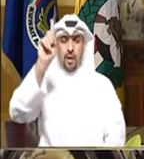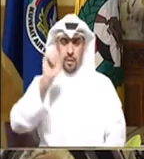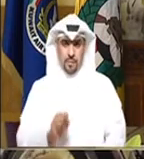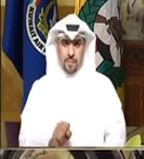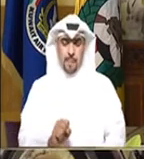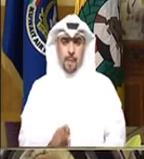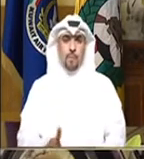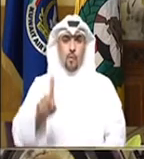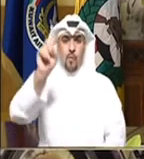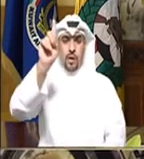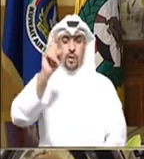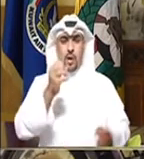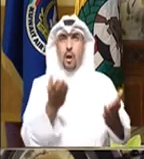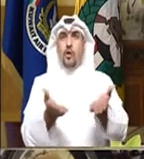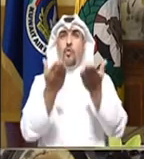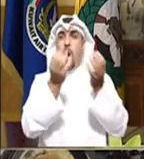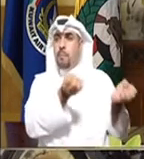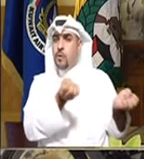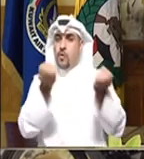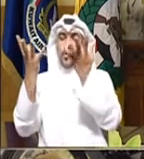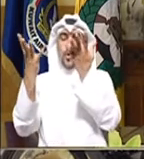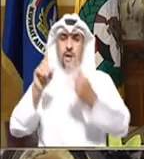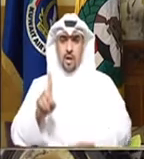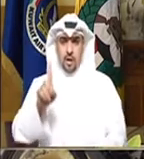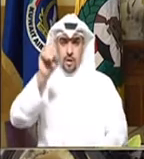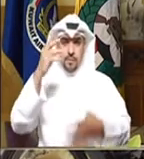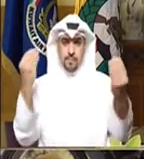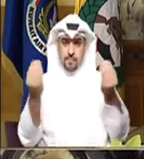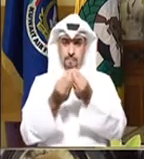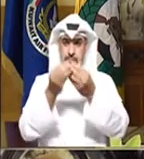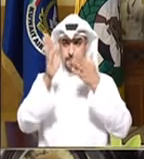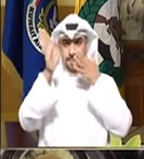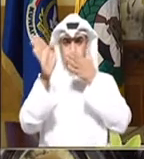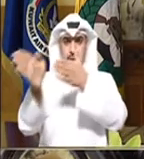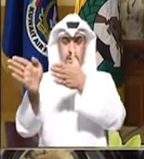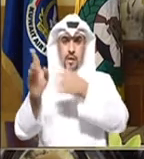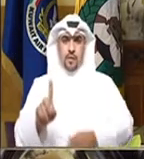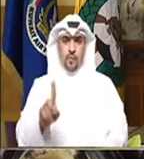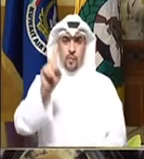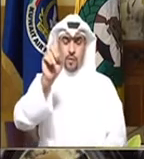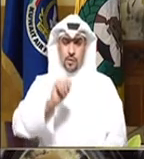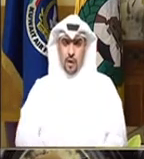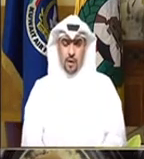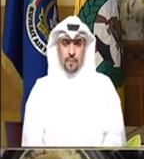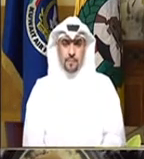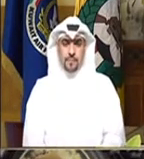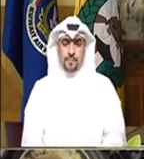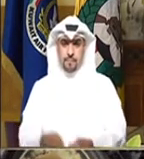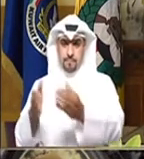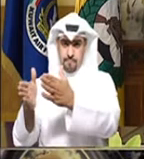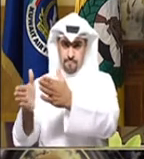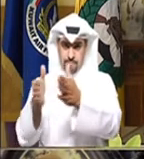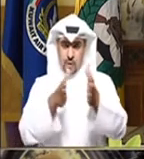يسكنهما فسيح جناته مع الصالحين وحسن أولئك رفيقا، وأن